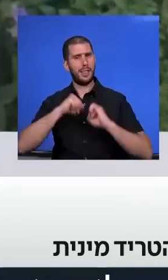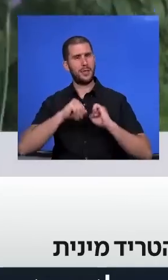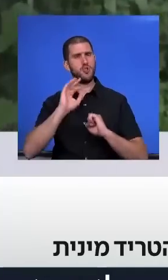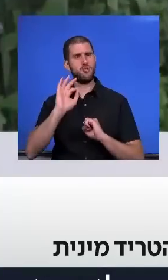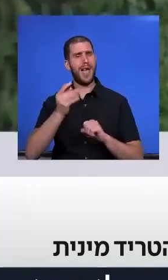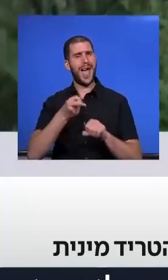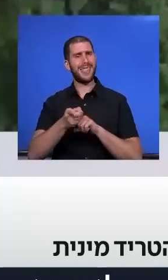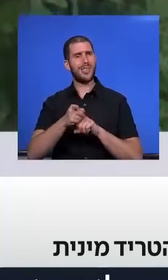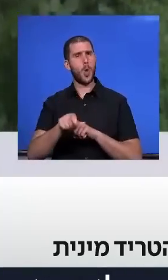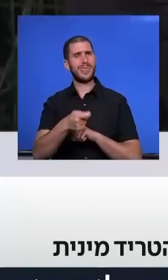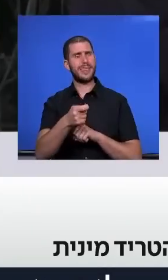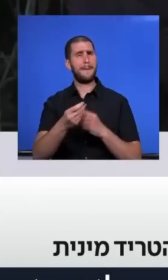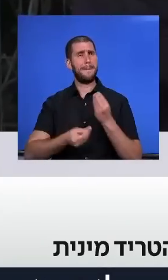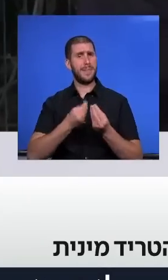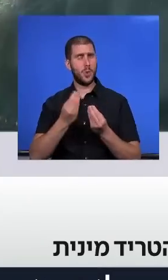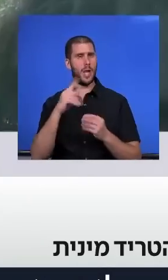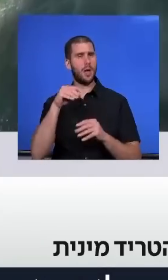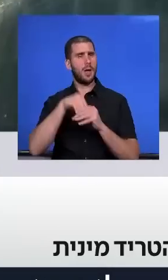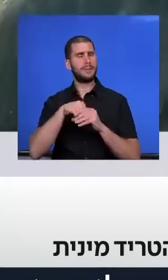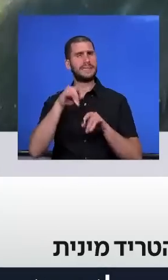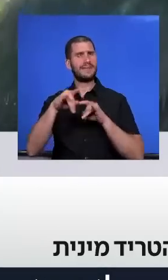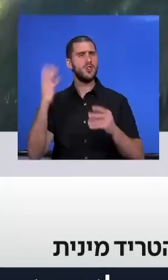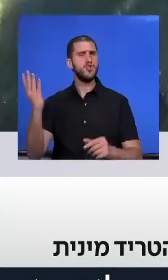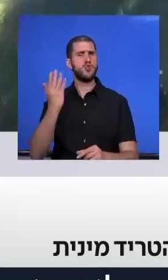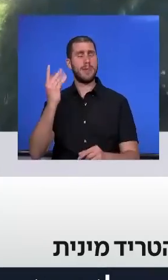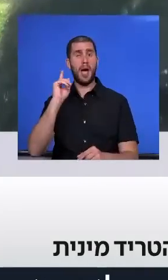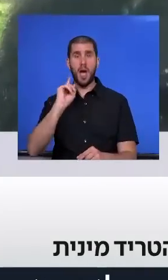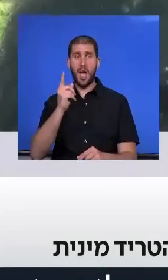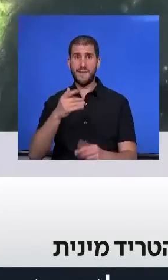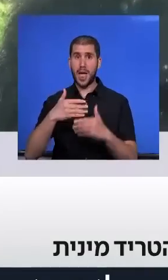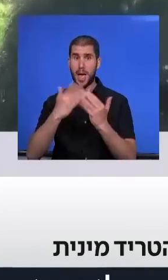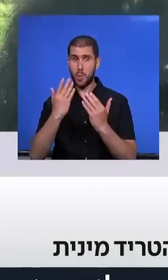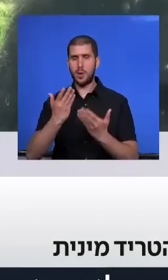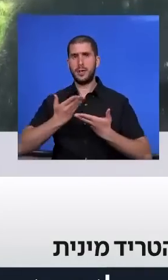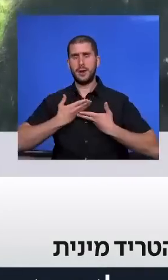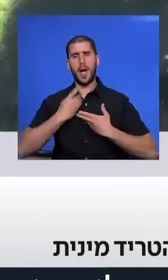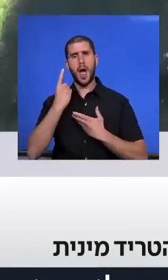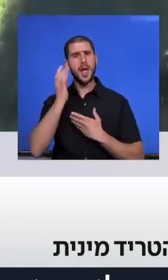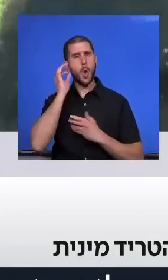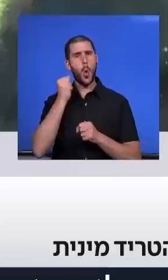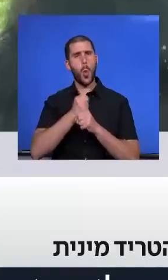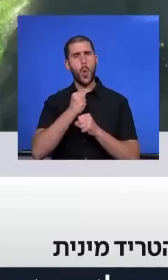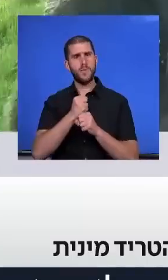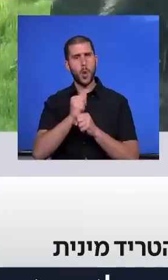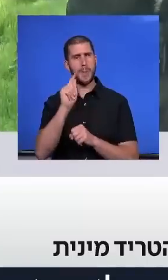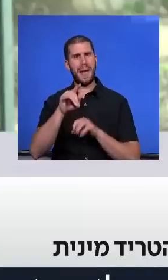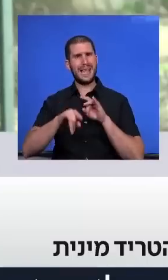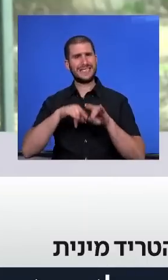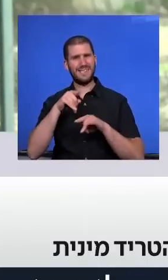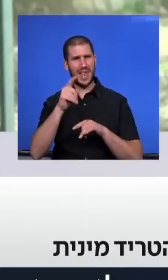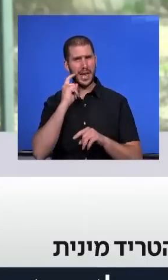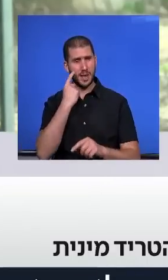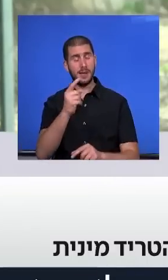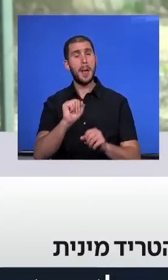ההטרדות המיניות שהיו נהוגות בספארי לאורך שנים. אבל הבוקר מגיעה אחת העובדות לספארי ומתלוננת